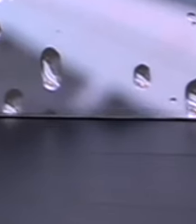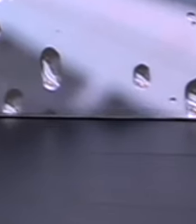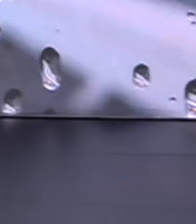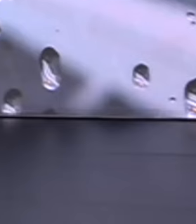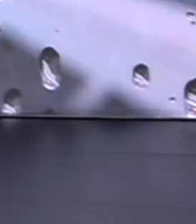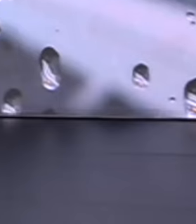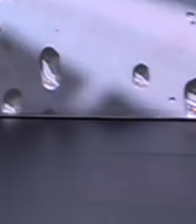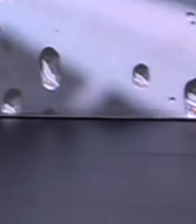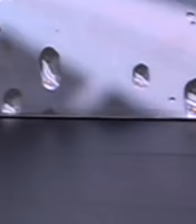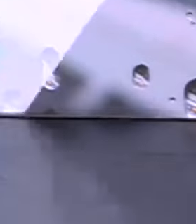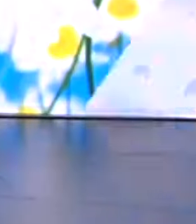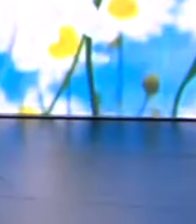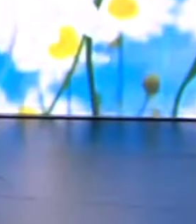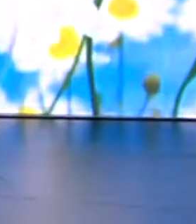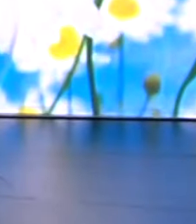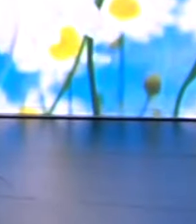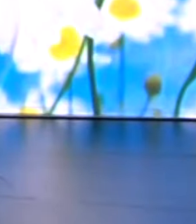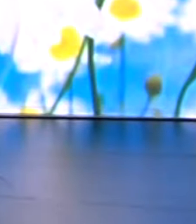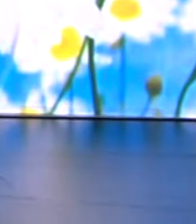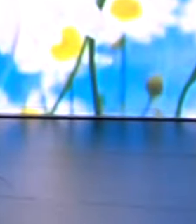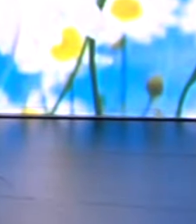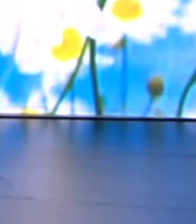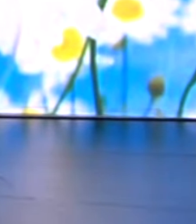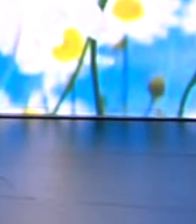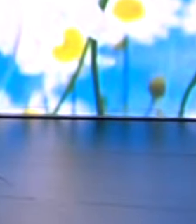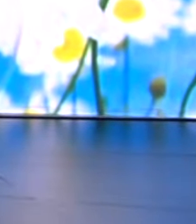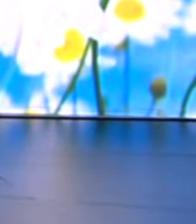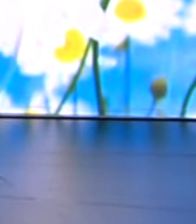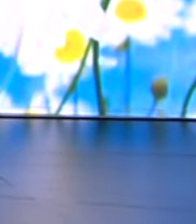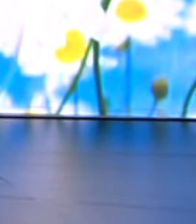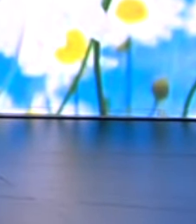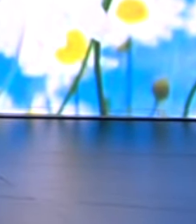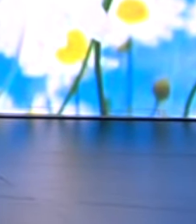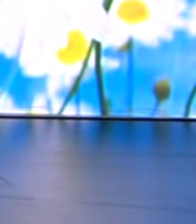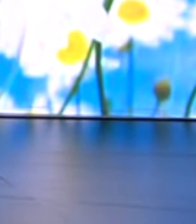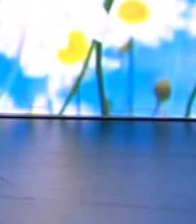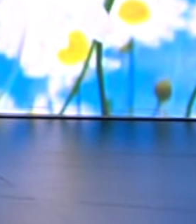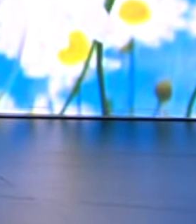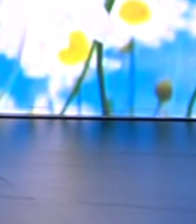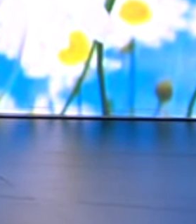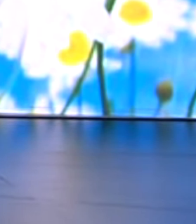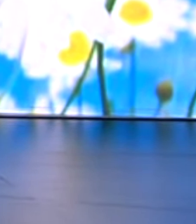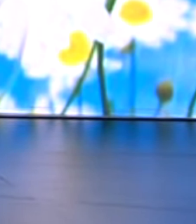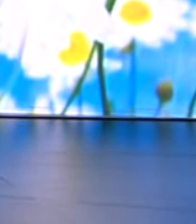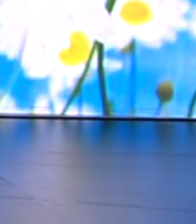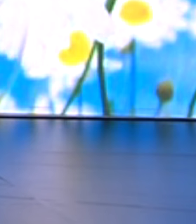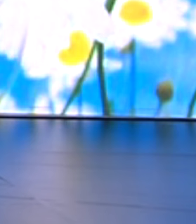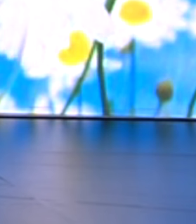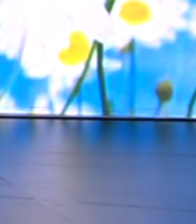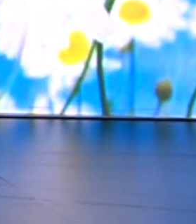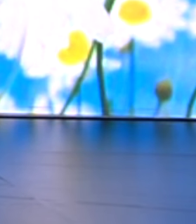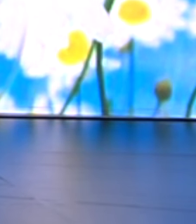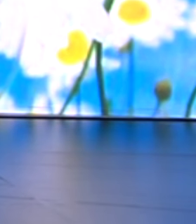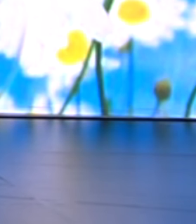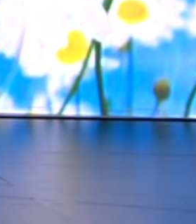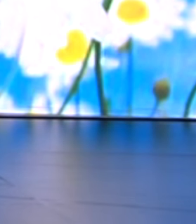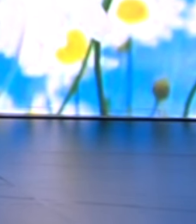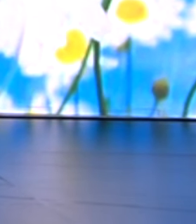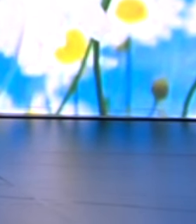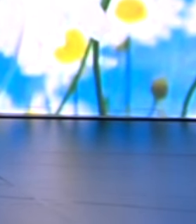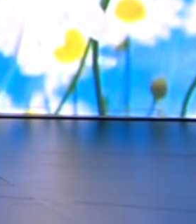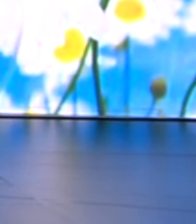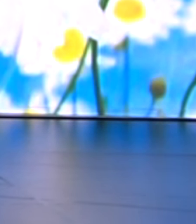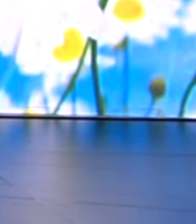болады. Оңтүстікте күн ала бұлтты, Қонаевтағана жаңбыр жауады, Талдықорған мен Қонаевта күндіз плюс 29, түнде плюс 21, термометр